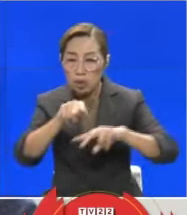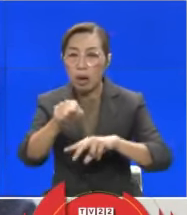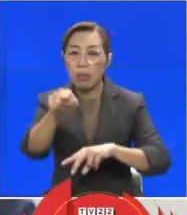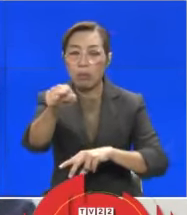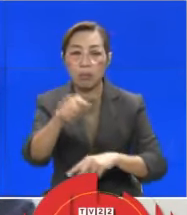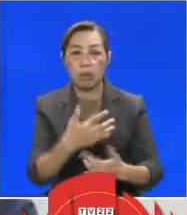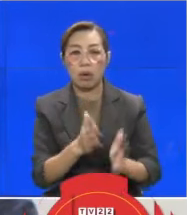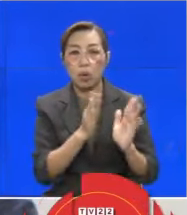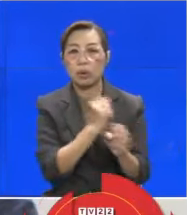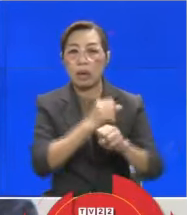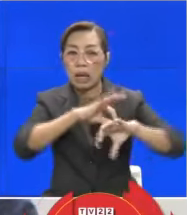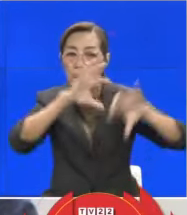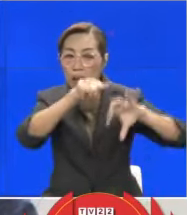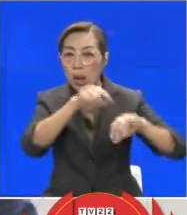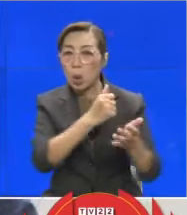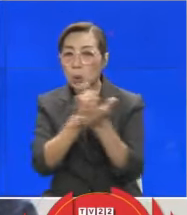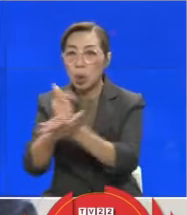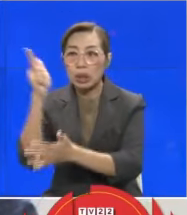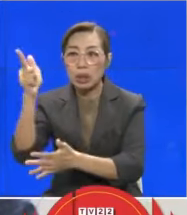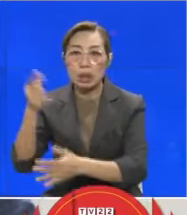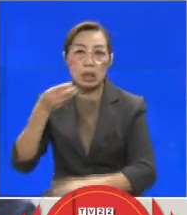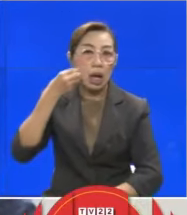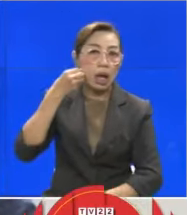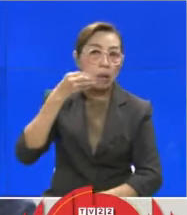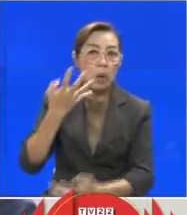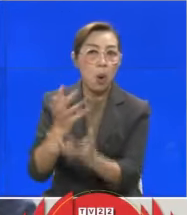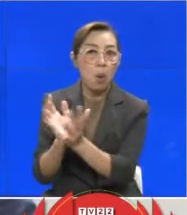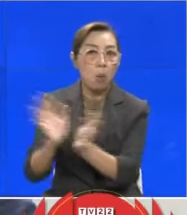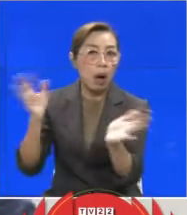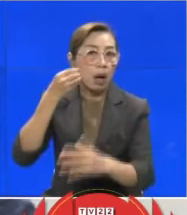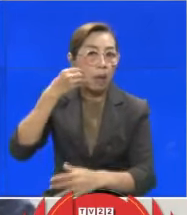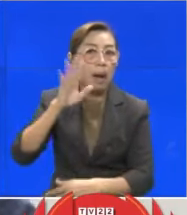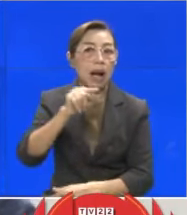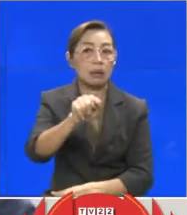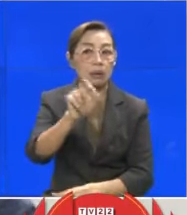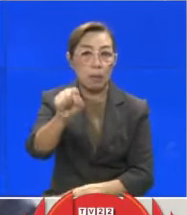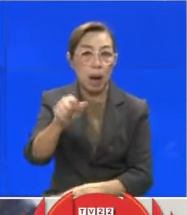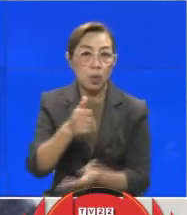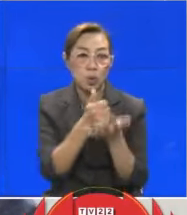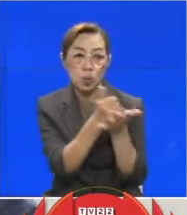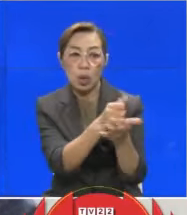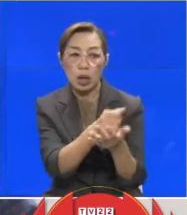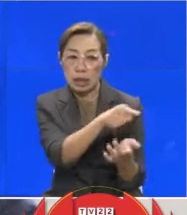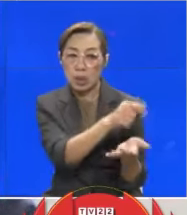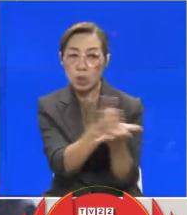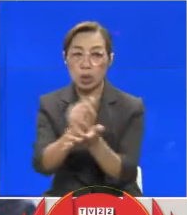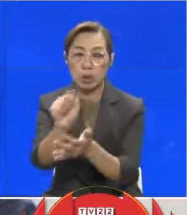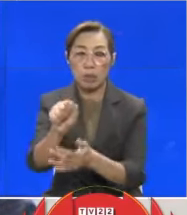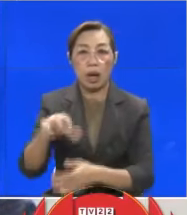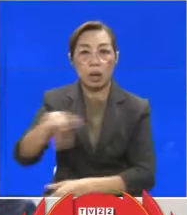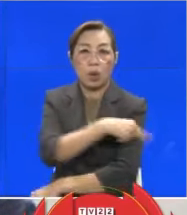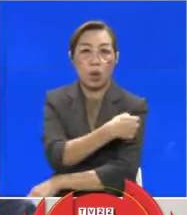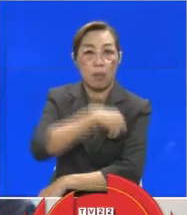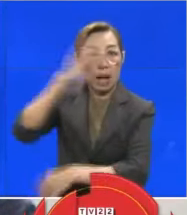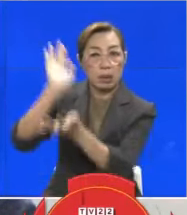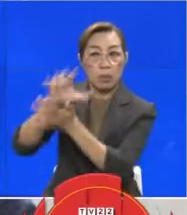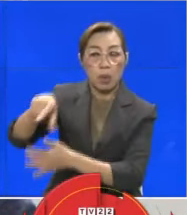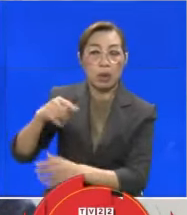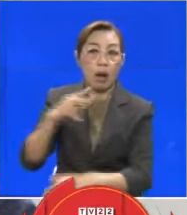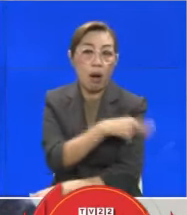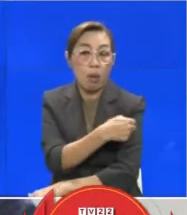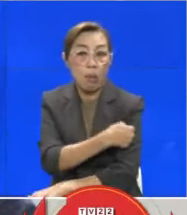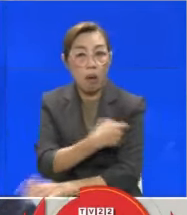ที่รัฐเนี่ยเอื้อคุณทักษิณกลับบ้านหรือเปล่าแล้วโรงพยาบาลตำรวจเนี่ยมีการชี้แจงในเรื่องของอาการป่วยของคุณทักษิณเนี่